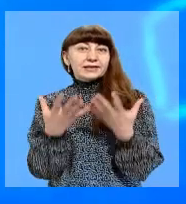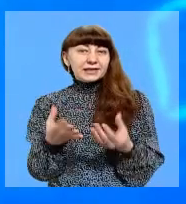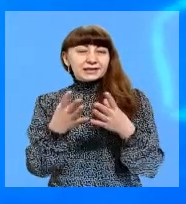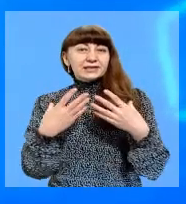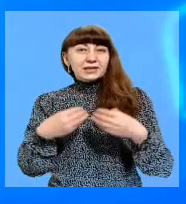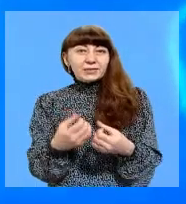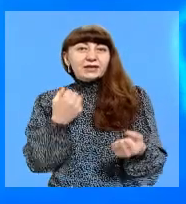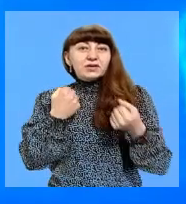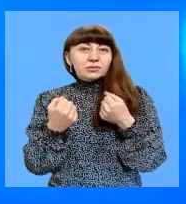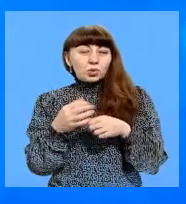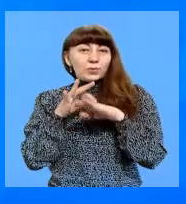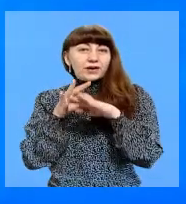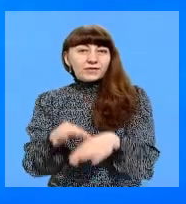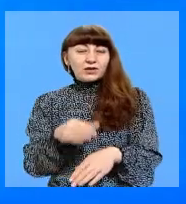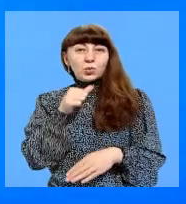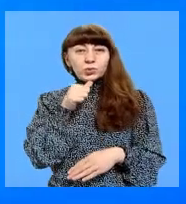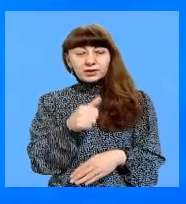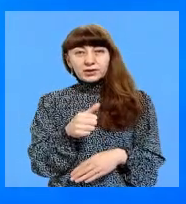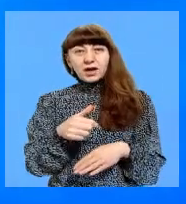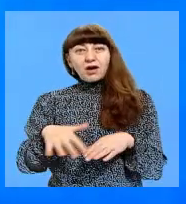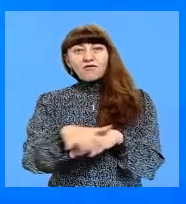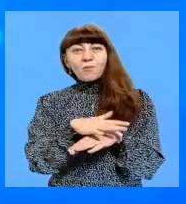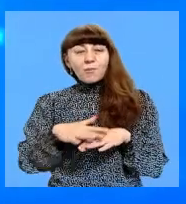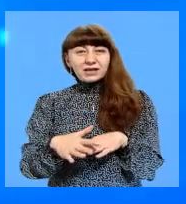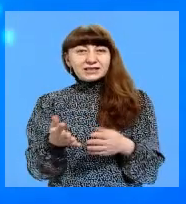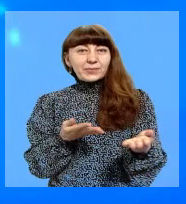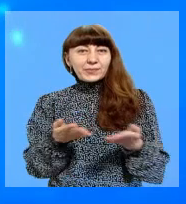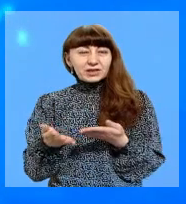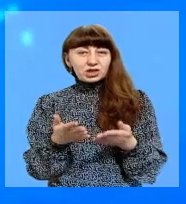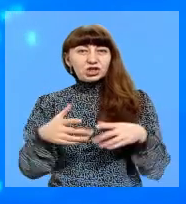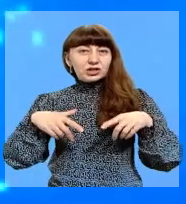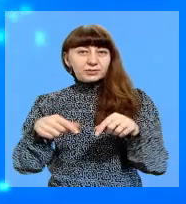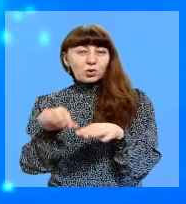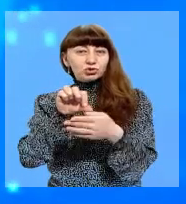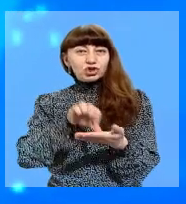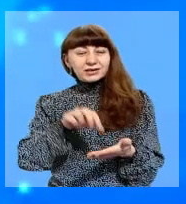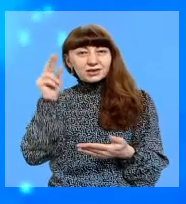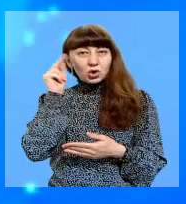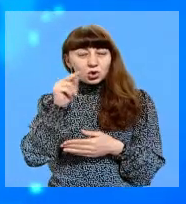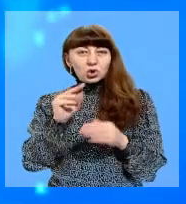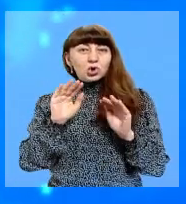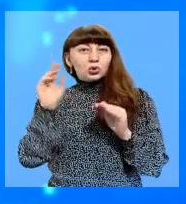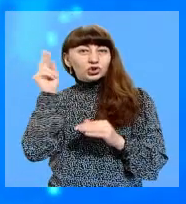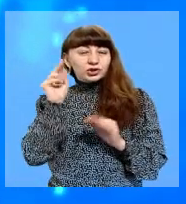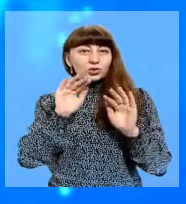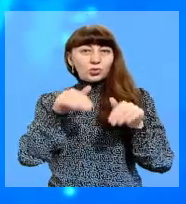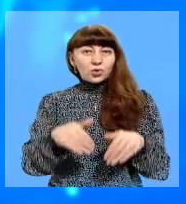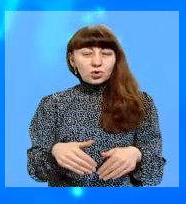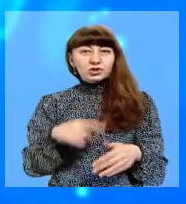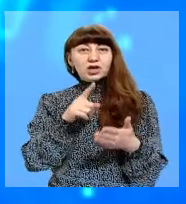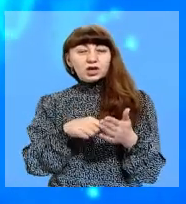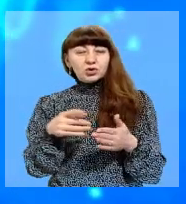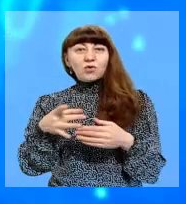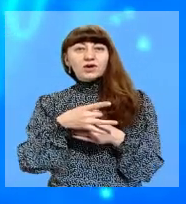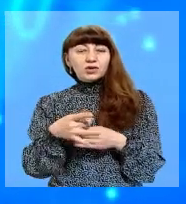День семейного спорта отметили в Кустанае. В массовом лыжном забеге приняли участие школьники, студенты районов и городов области,